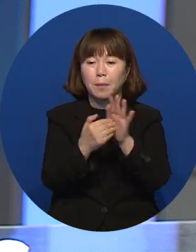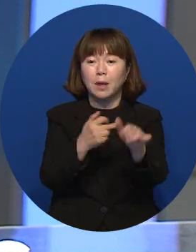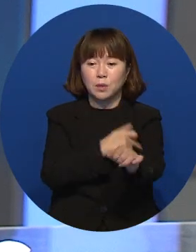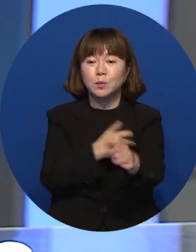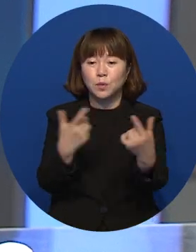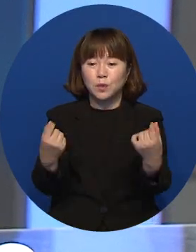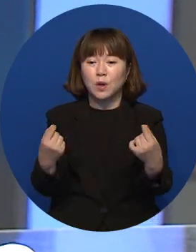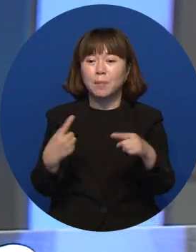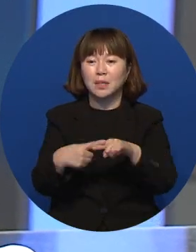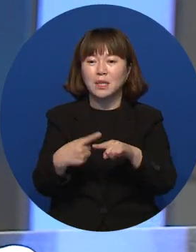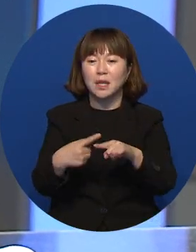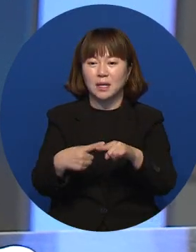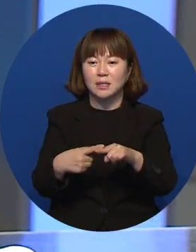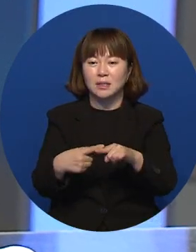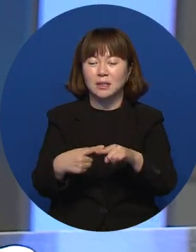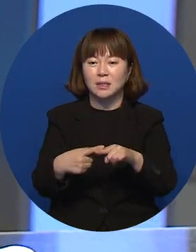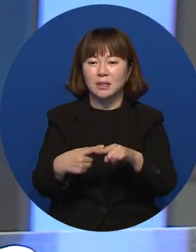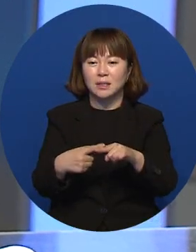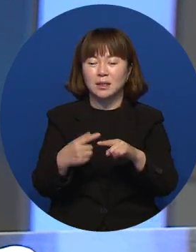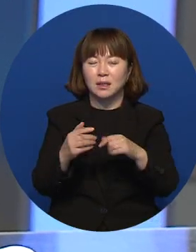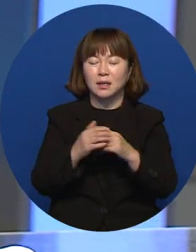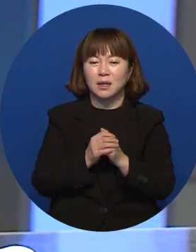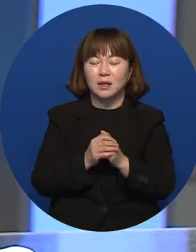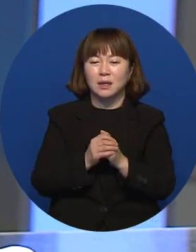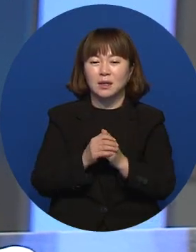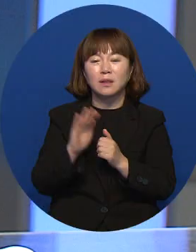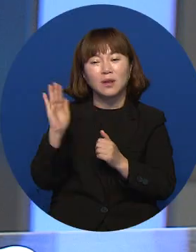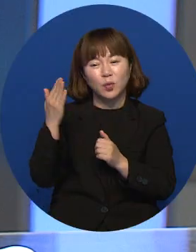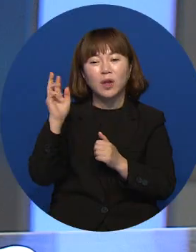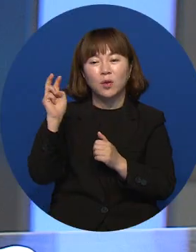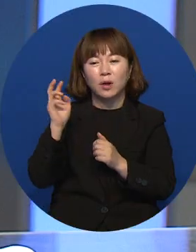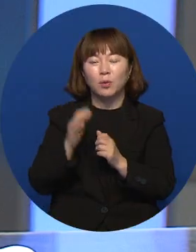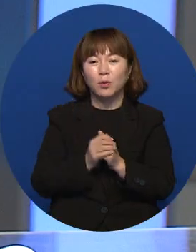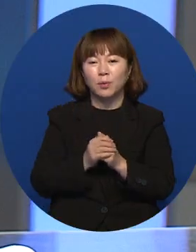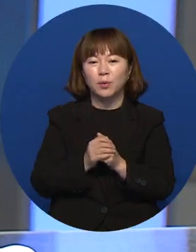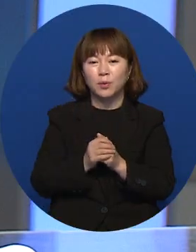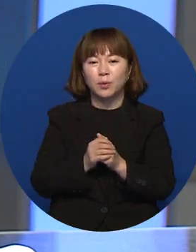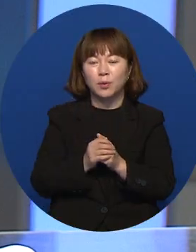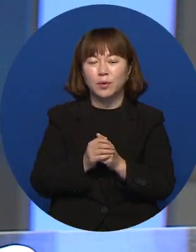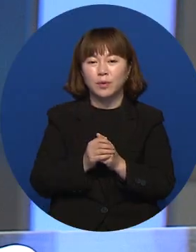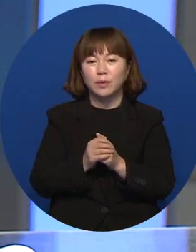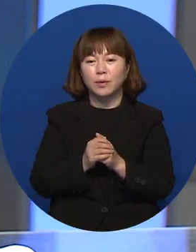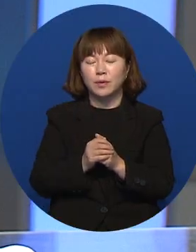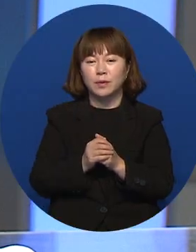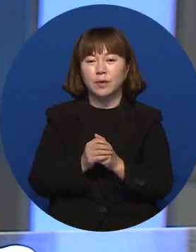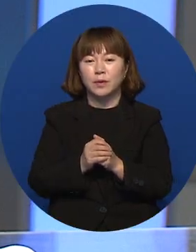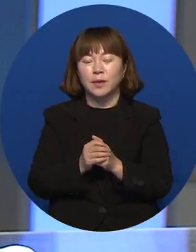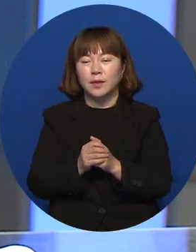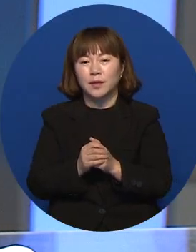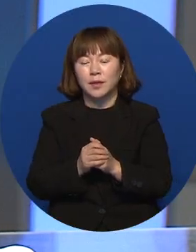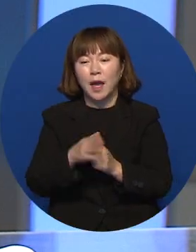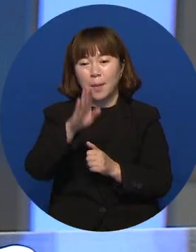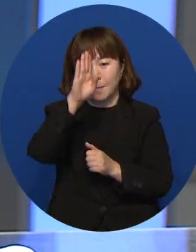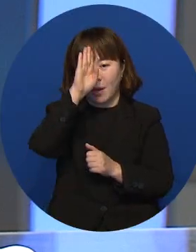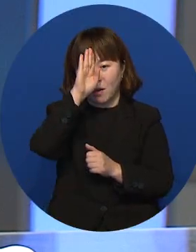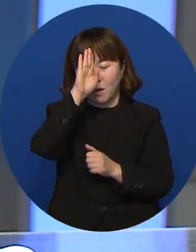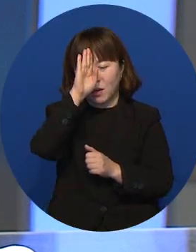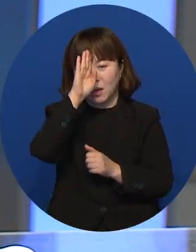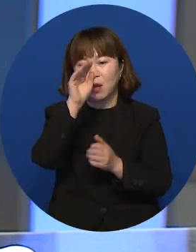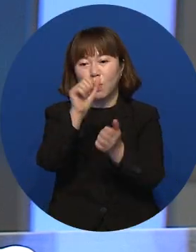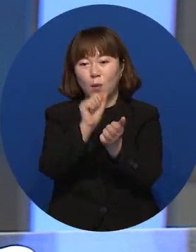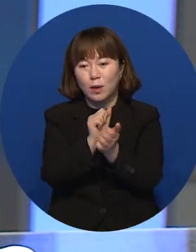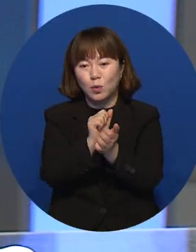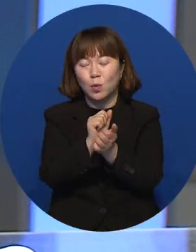이제 그 예방적 중이라는 것은 이제 병에 걸려도 더를 아프게 안 멀리 수 없고 덜 아프게 가고